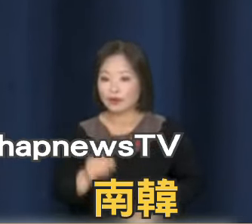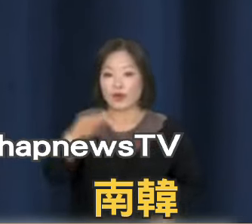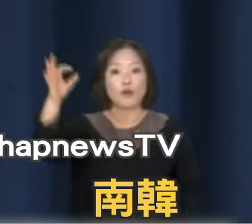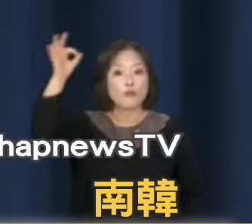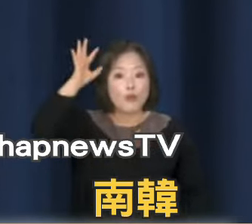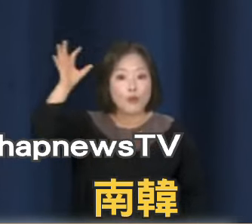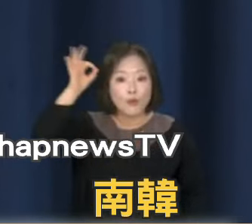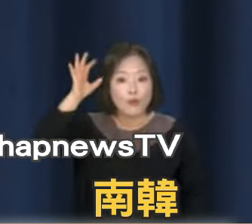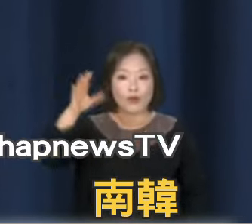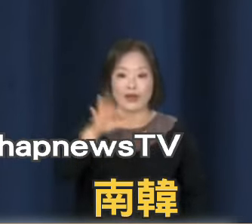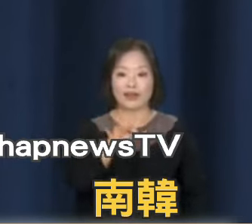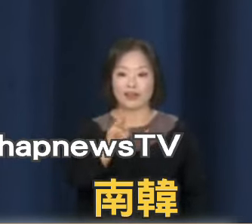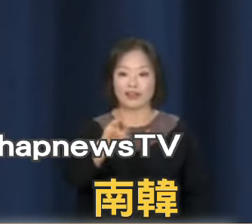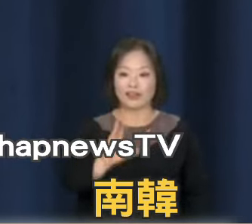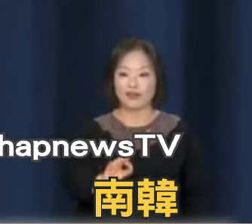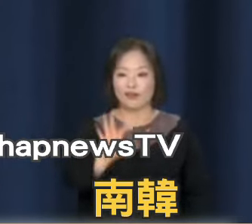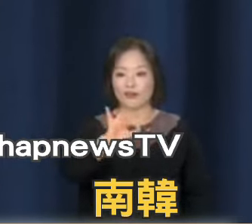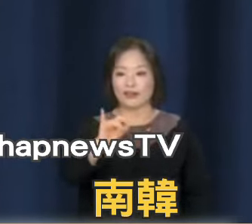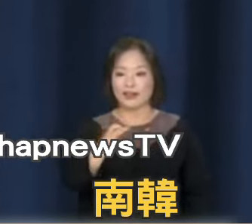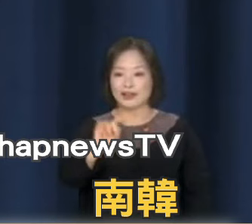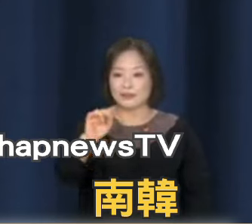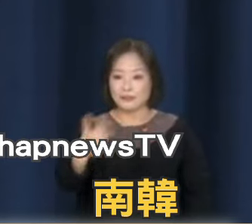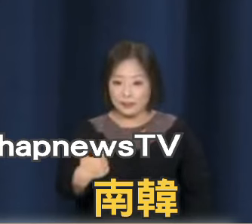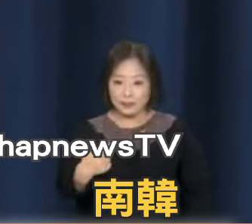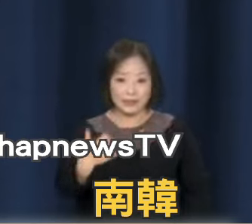포항영일만앞바다에서